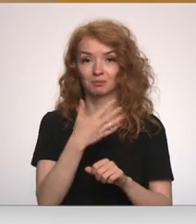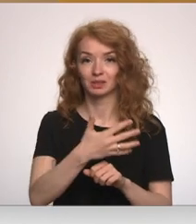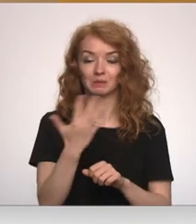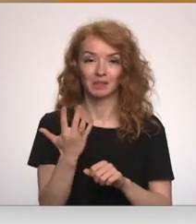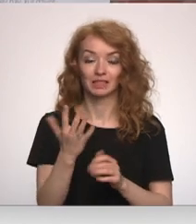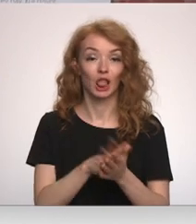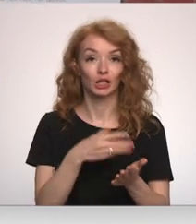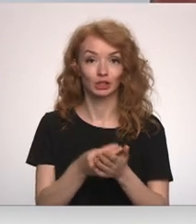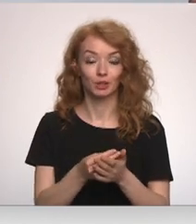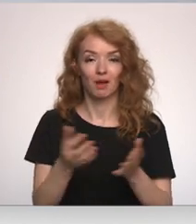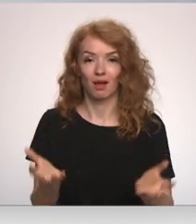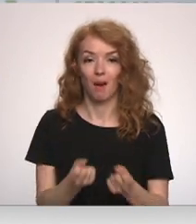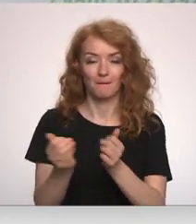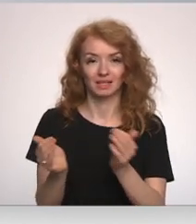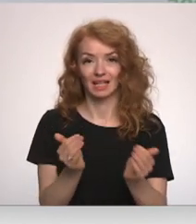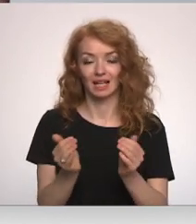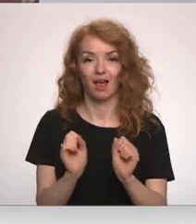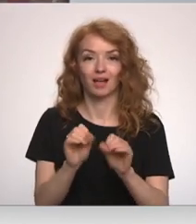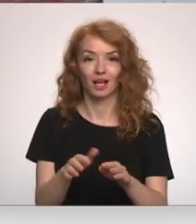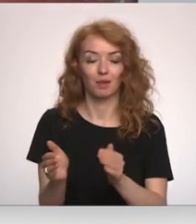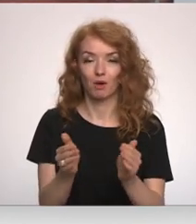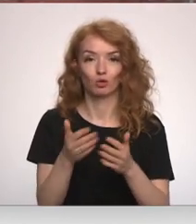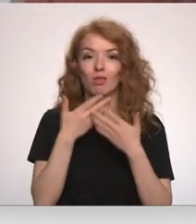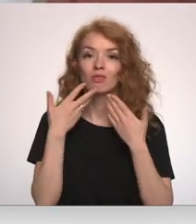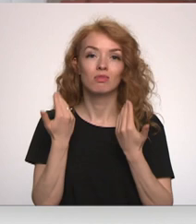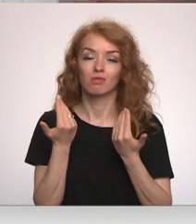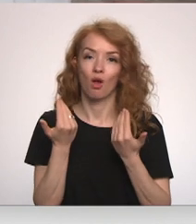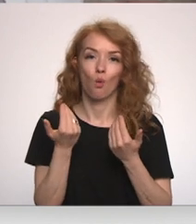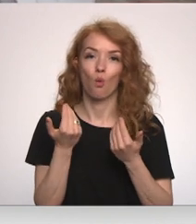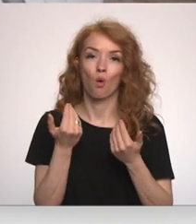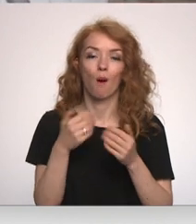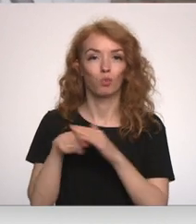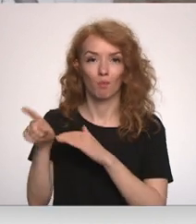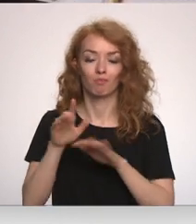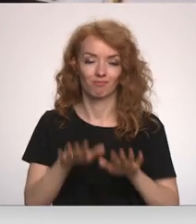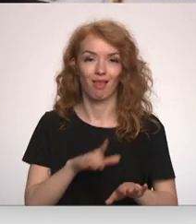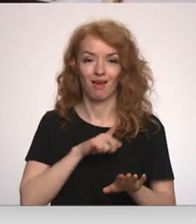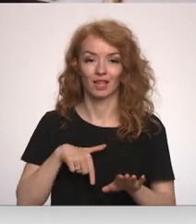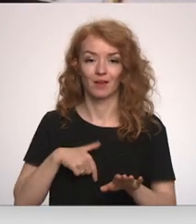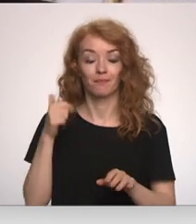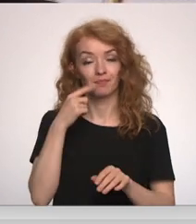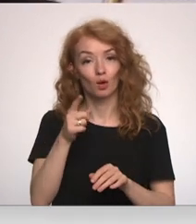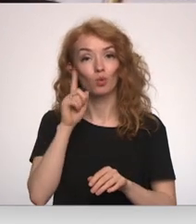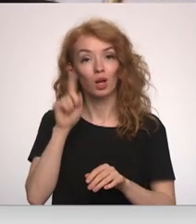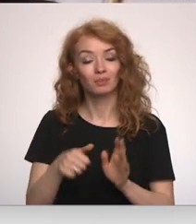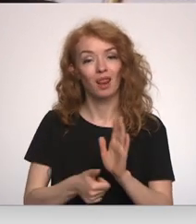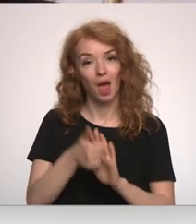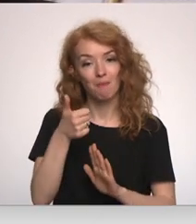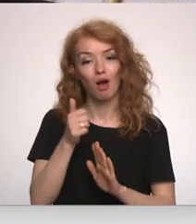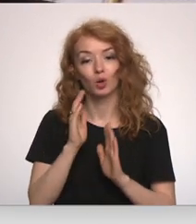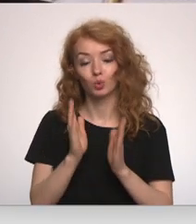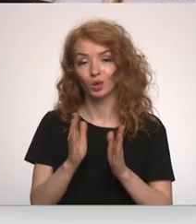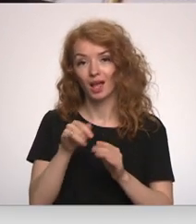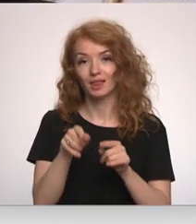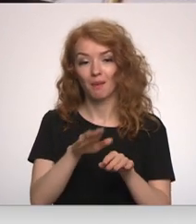55 līdz šim glābēja Silītēs atstātie mazuļi nav pametuši Latviju. Labāka doma, protams, būtu, kad